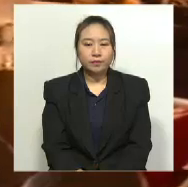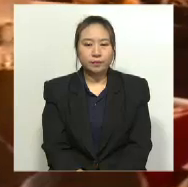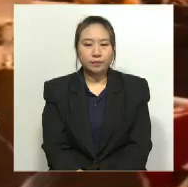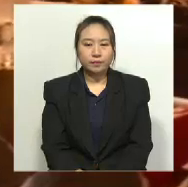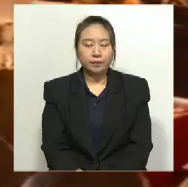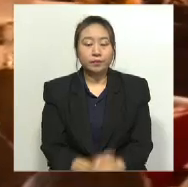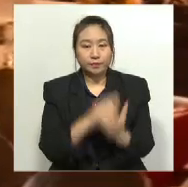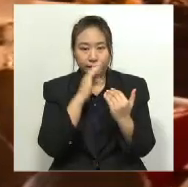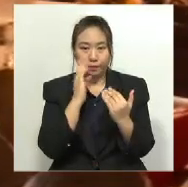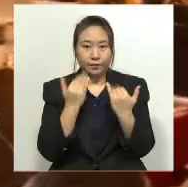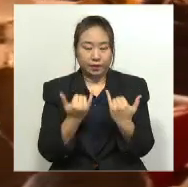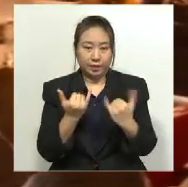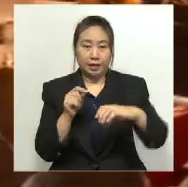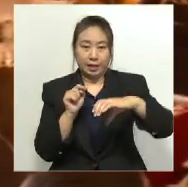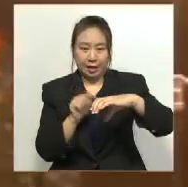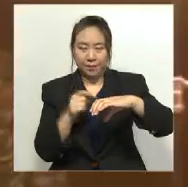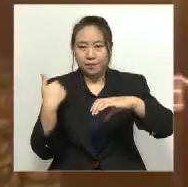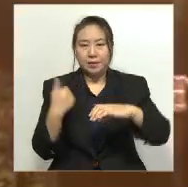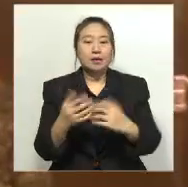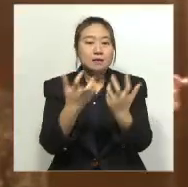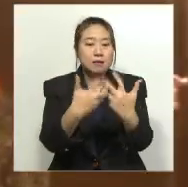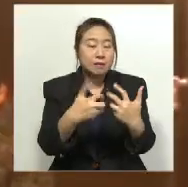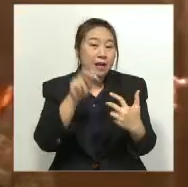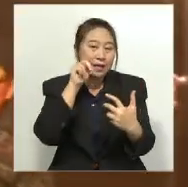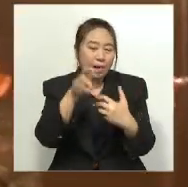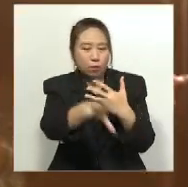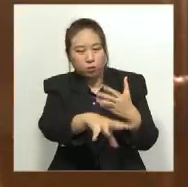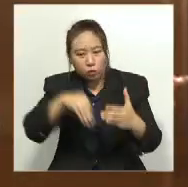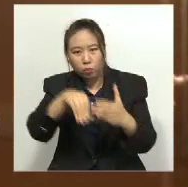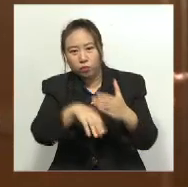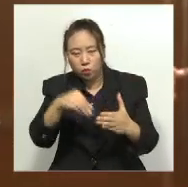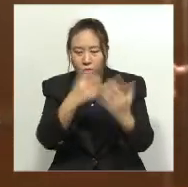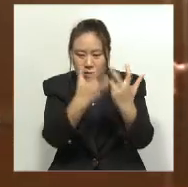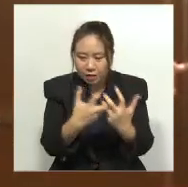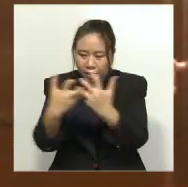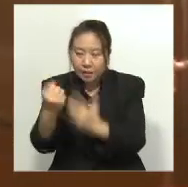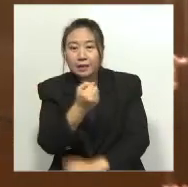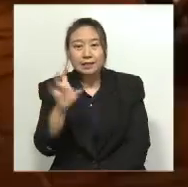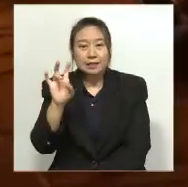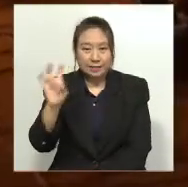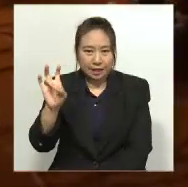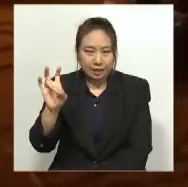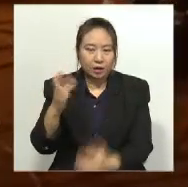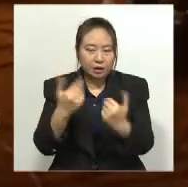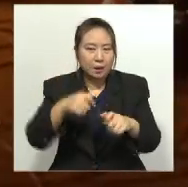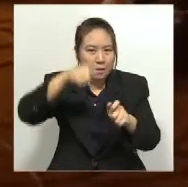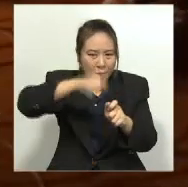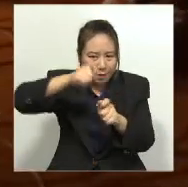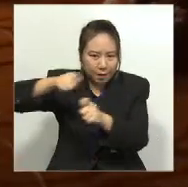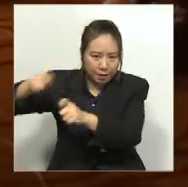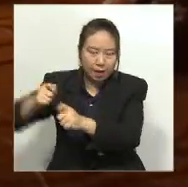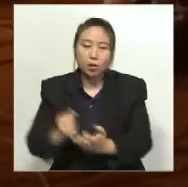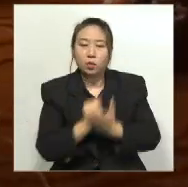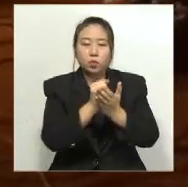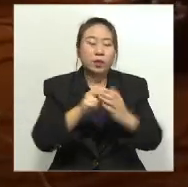ขณะนี้นะครับภายในถ้ำนั้นก็มีเครื่องสูบน้ำจำนวน7เครื่องนะครับที่ได้ทำการติดตั้งแล้วทำการสูบน้ำออกเพื่อลดปริมาณน้ำในถ้ำอย่